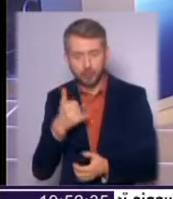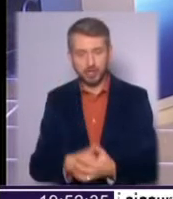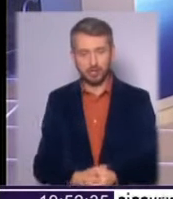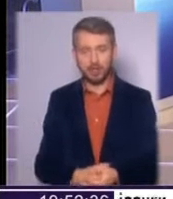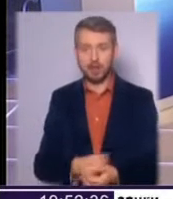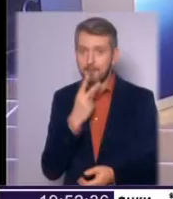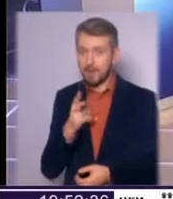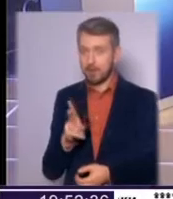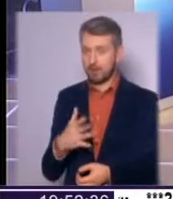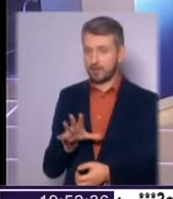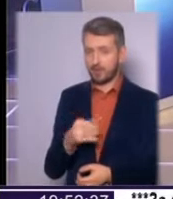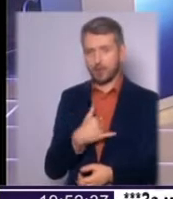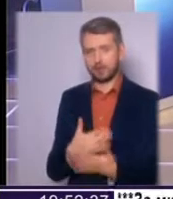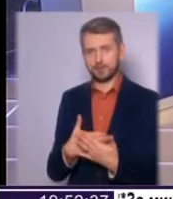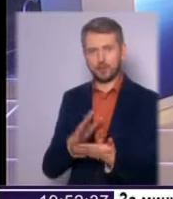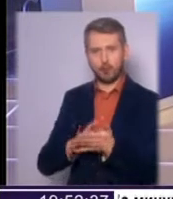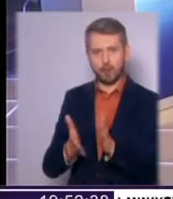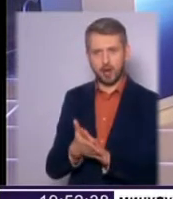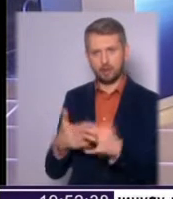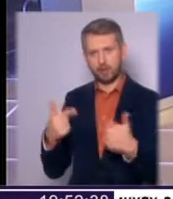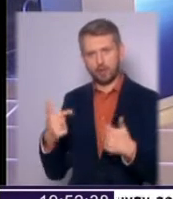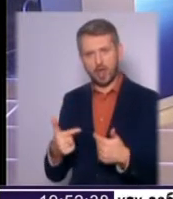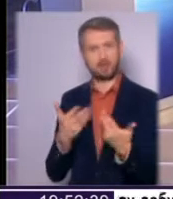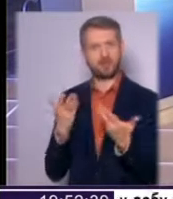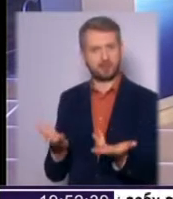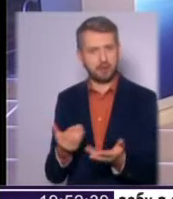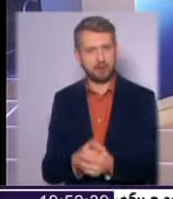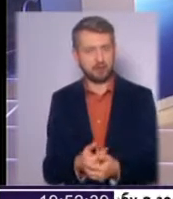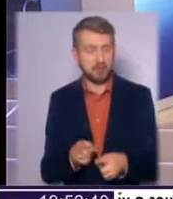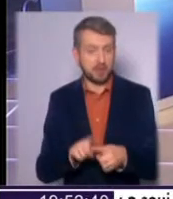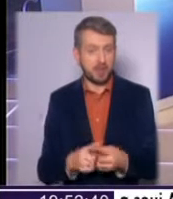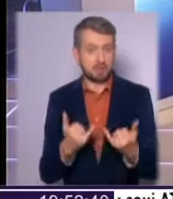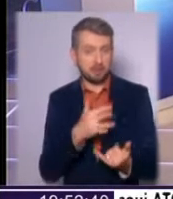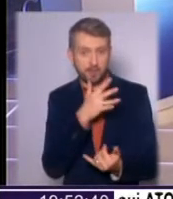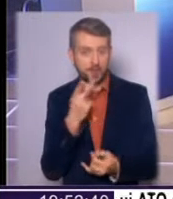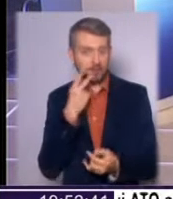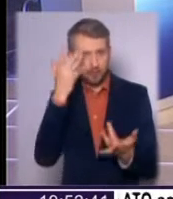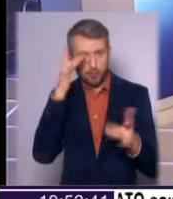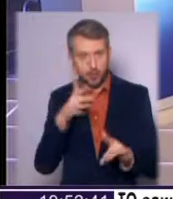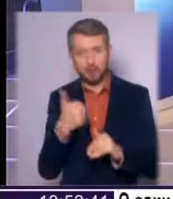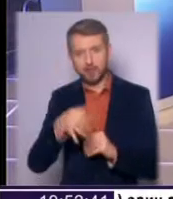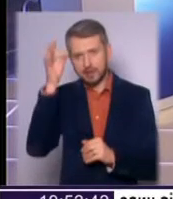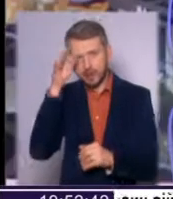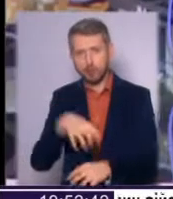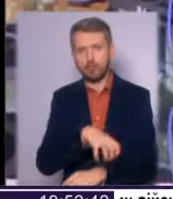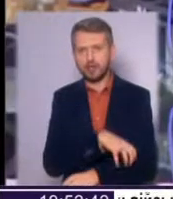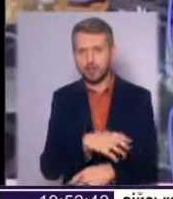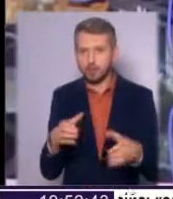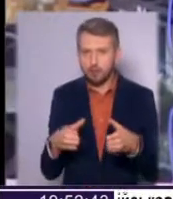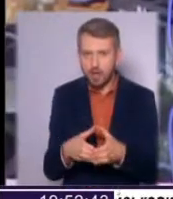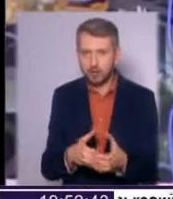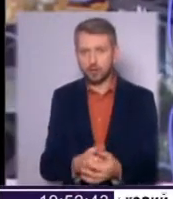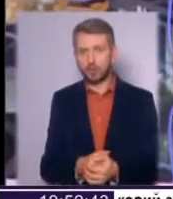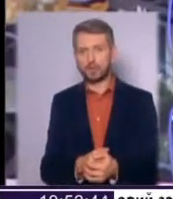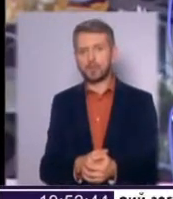все у нас, ніби як домовляємося із гостями, з вами, шановні дозвонювачі. Це прямий ефір, завжди неочікувано, вже згадали комуністичну партію, але так